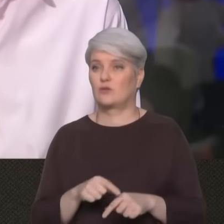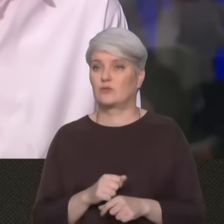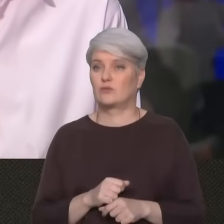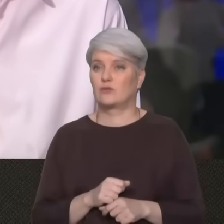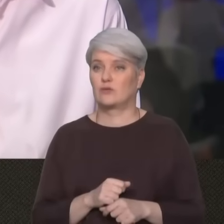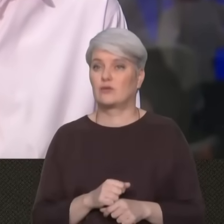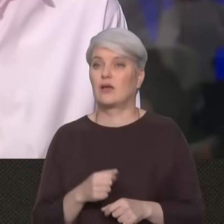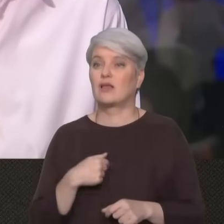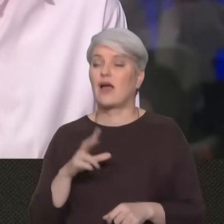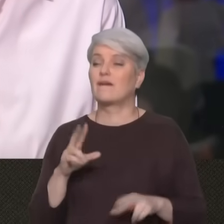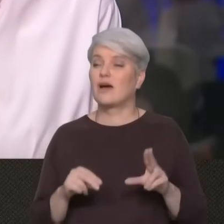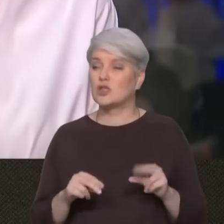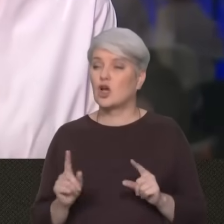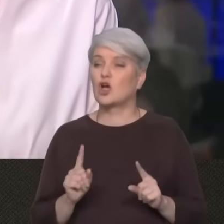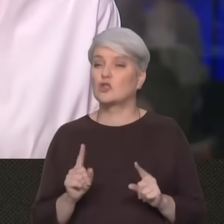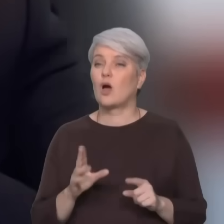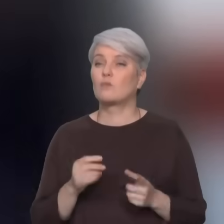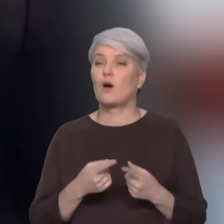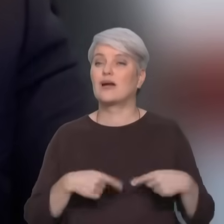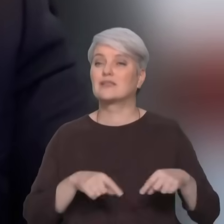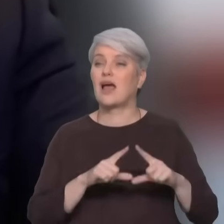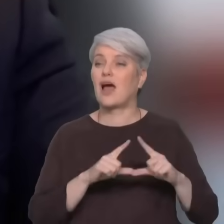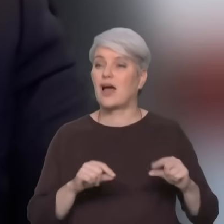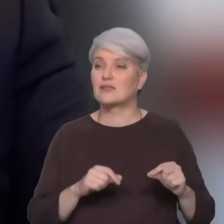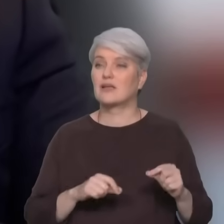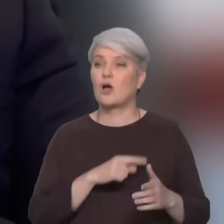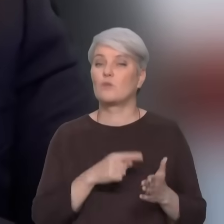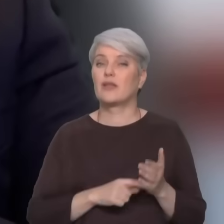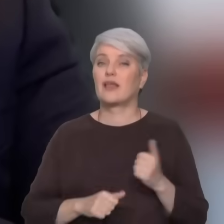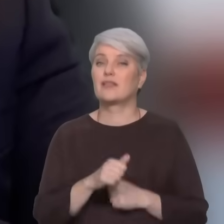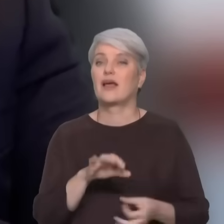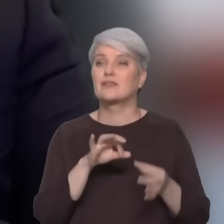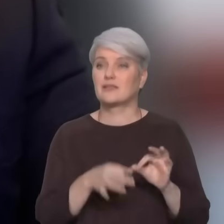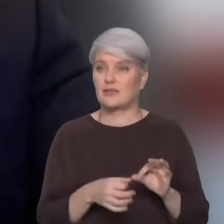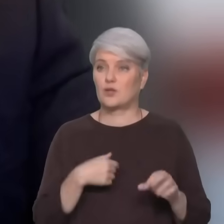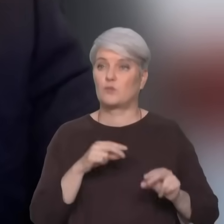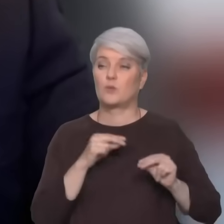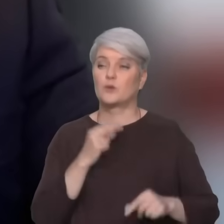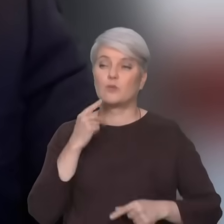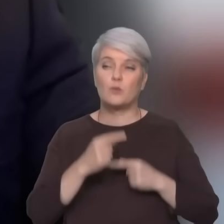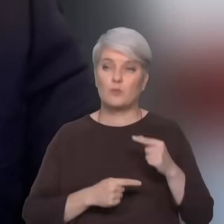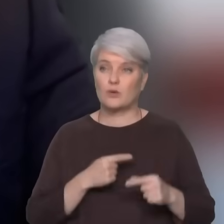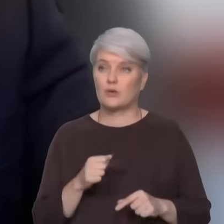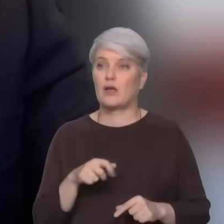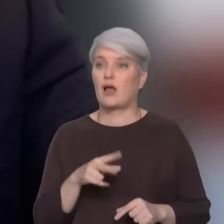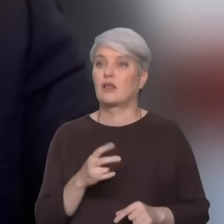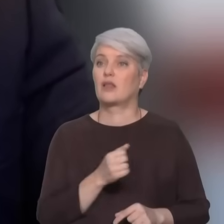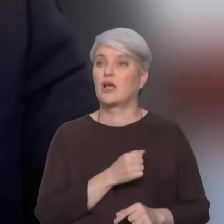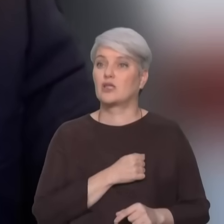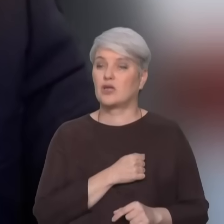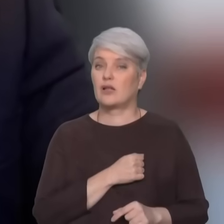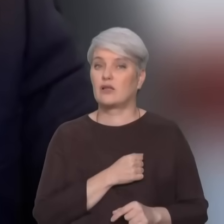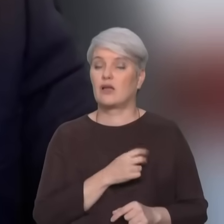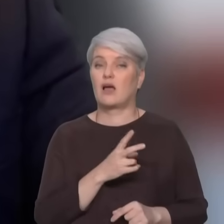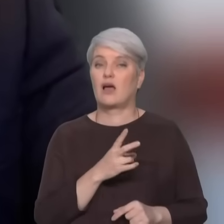Газу. Я вважаю, що по сектору Газу питання найскладніше. Ми над ним працюємо постійно, але, на жаль, м'яч не на нашій